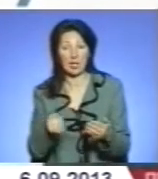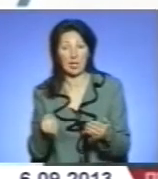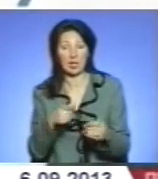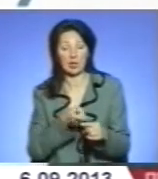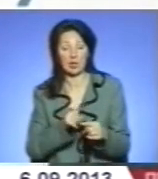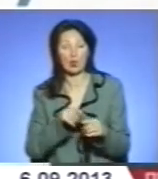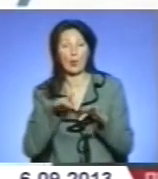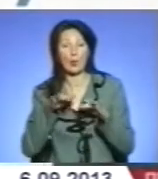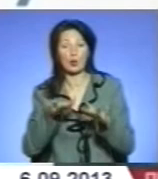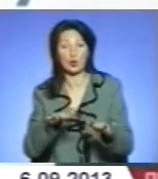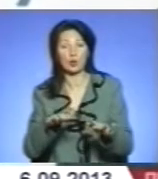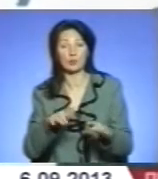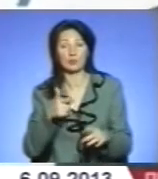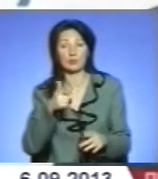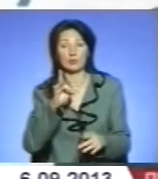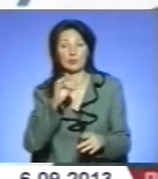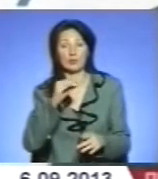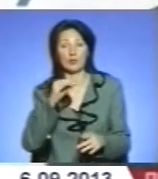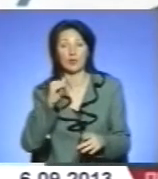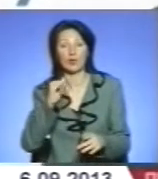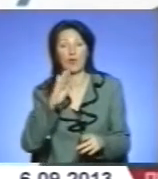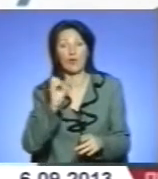оцю процедуру грифування, де